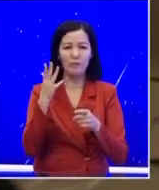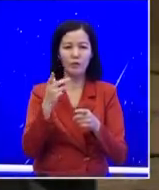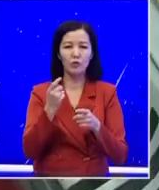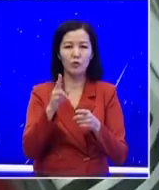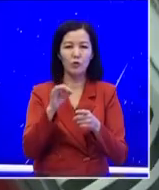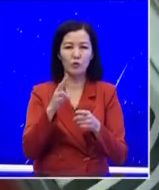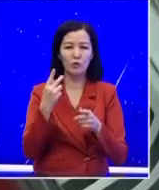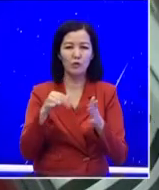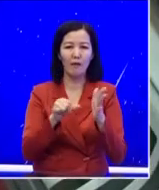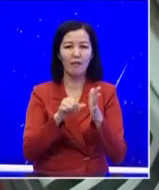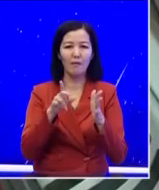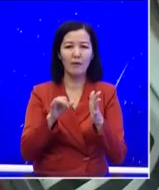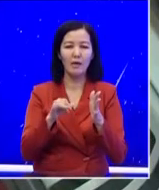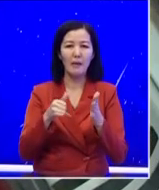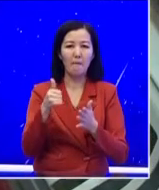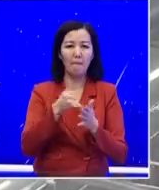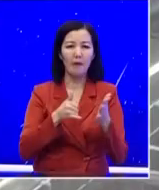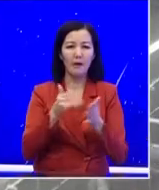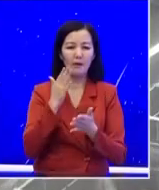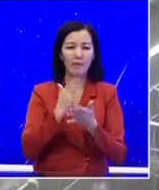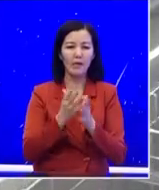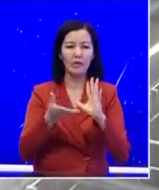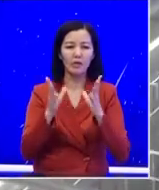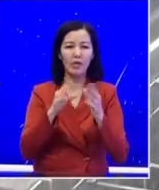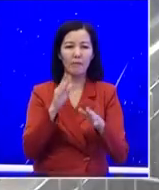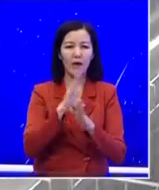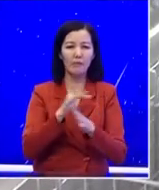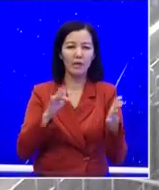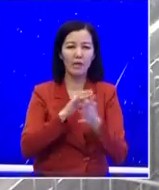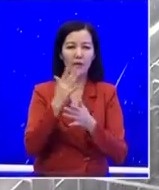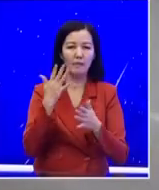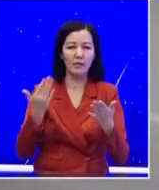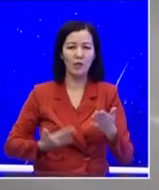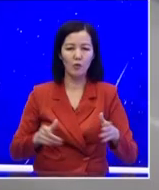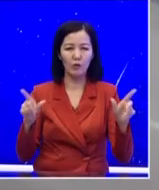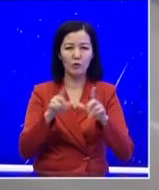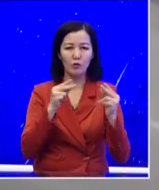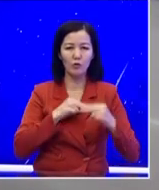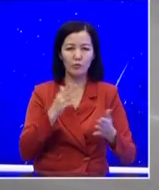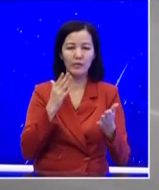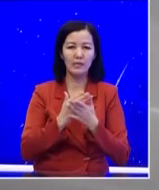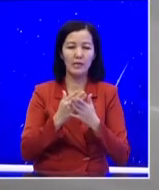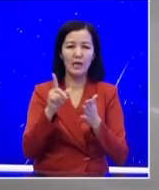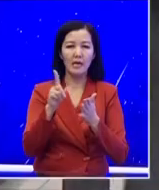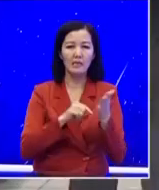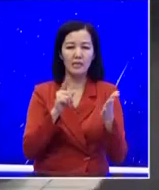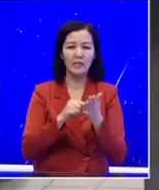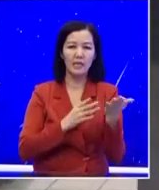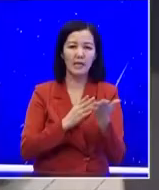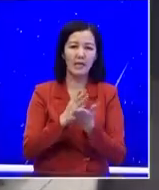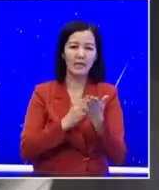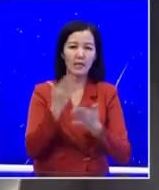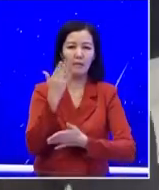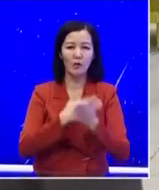пен 26 мың литр күнбағыс майы тұр. Жалпы Қапшағай қаласында 5 әлеуметтік дүкен жұмыс істейді. Онда зейнеткерлер